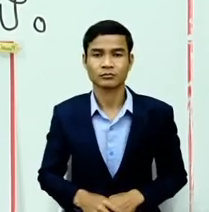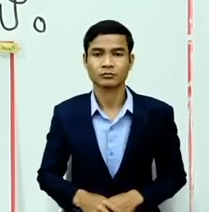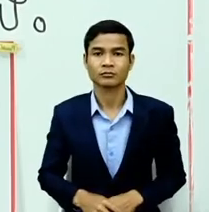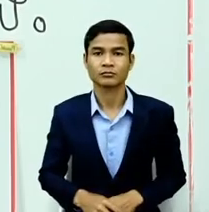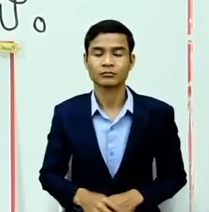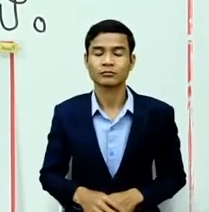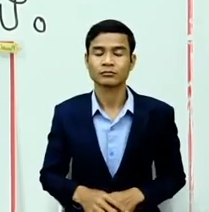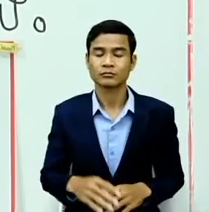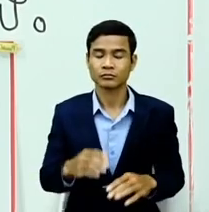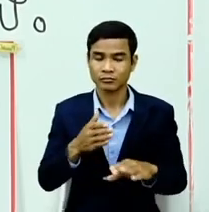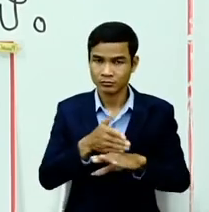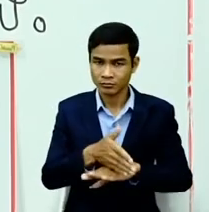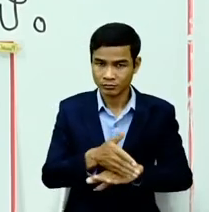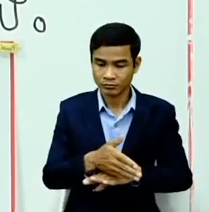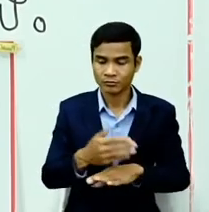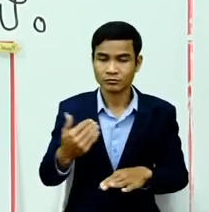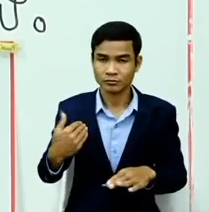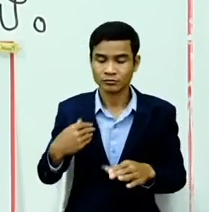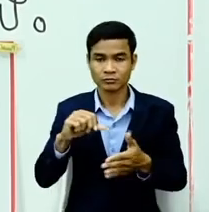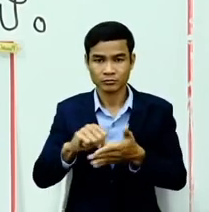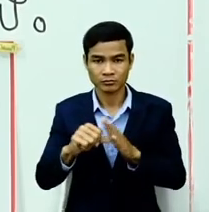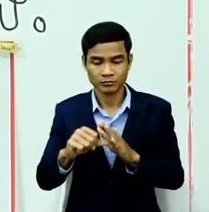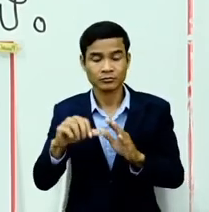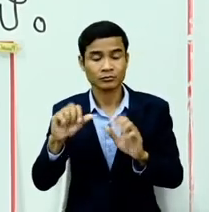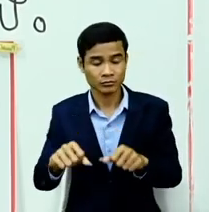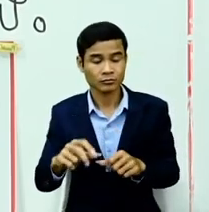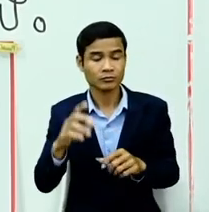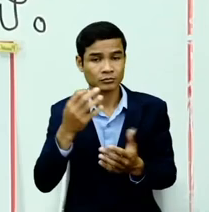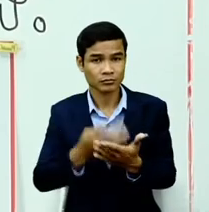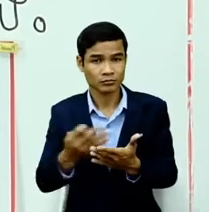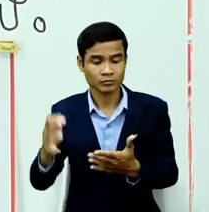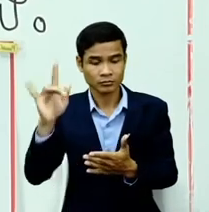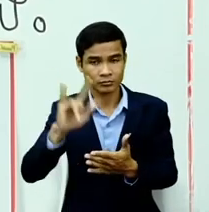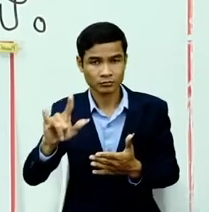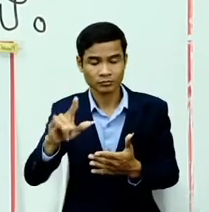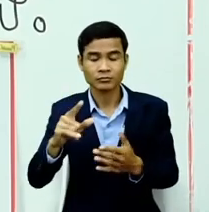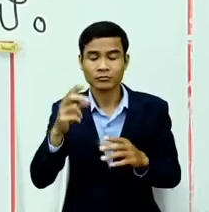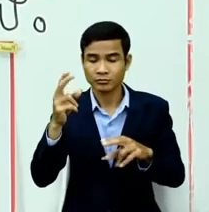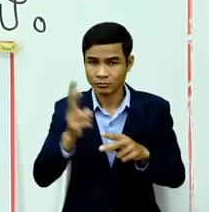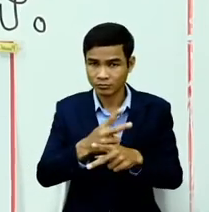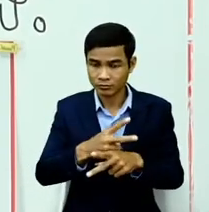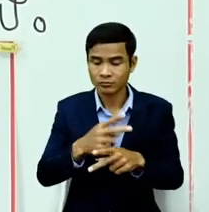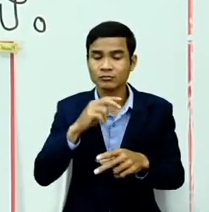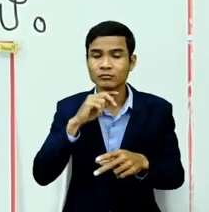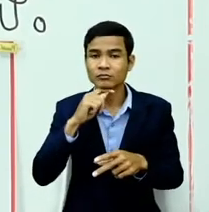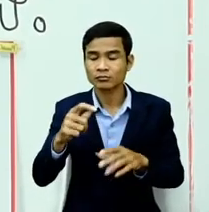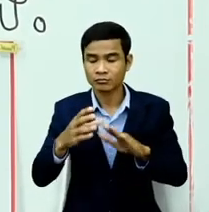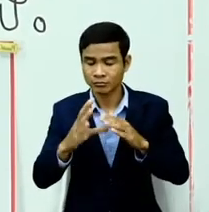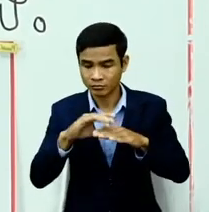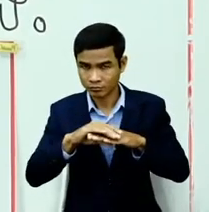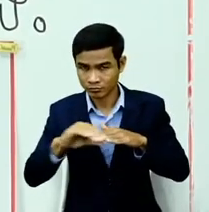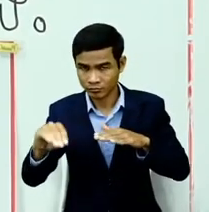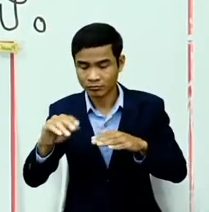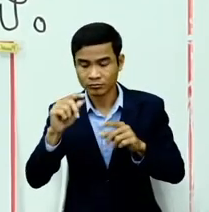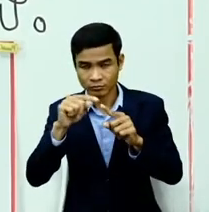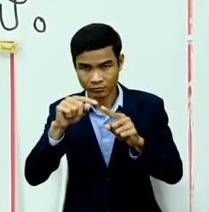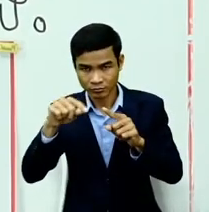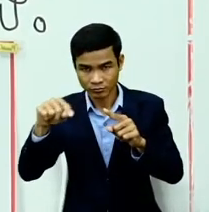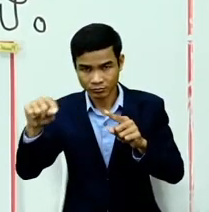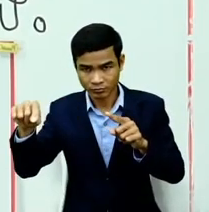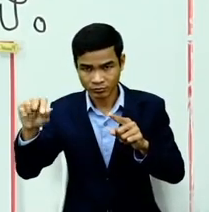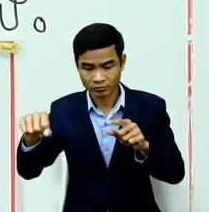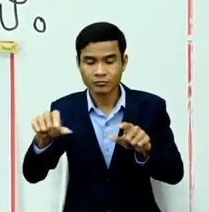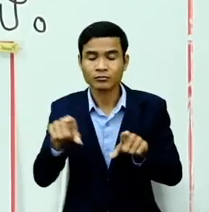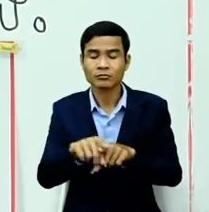ចារូណាគឺមានន័យថាជាវត្ថុប្រើប្រាស់ចាដែលធ្វើអំពីដែកសំប៉ែតហើយវាមានថ្មិញចាមានថ្មិញញឹ